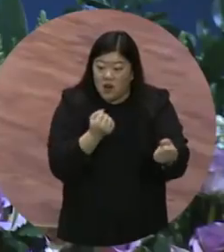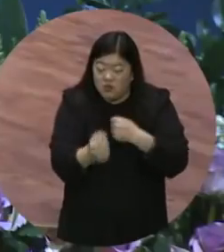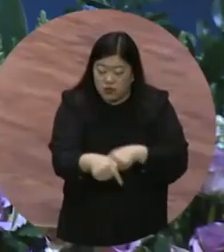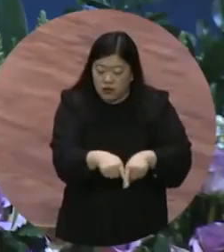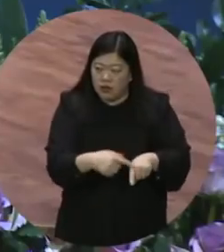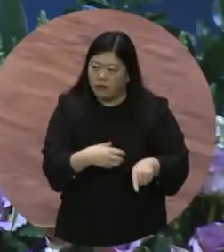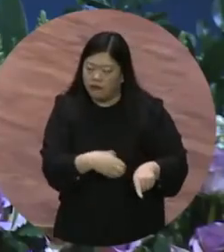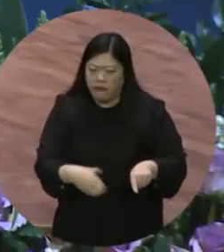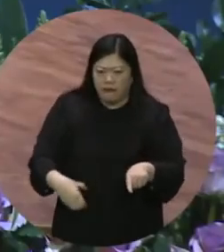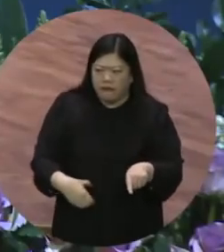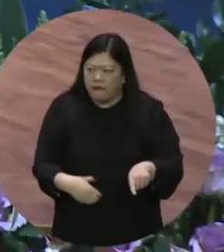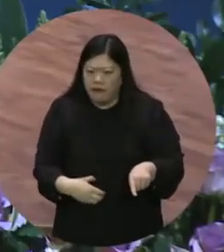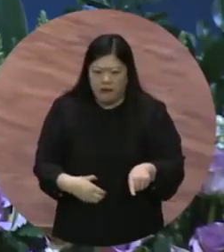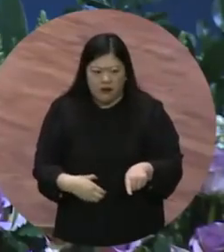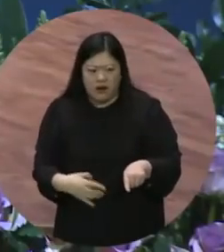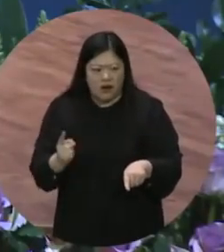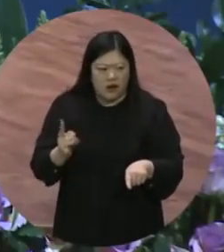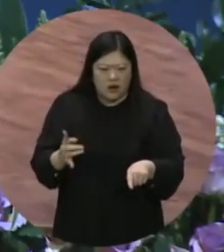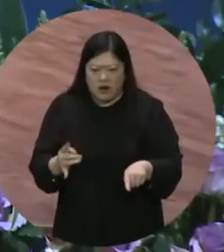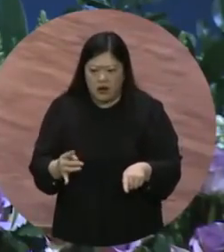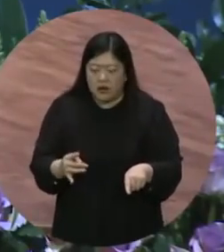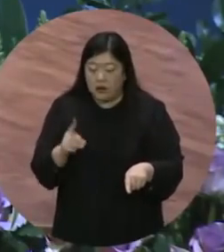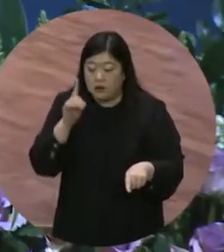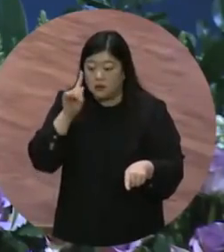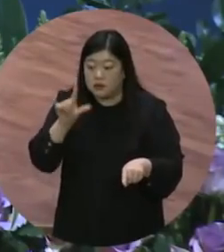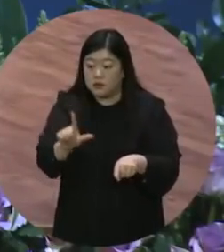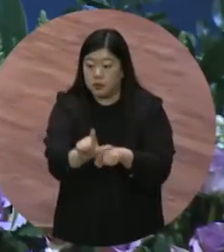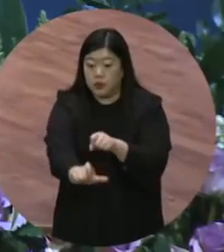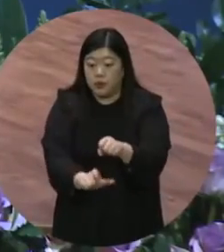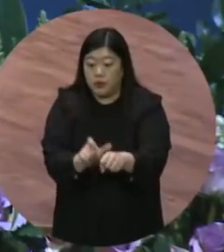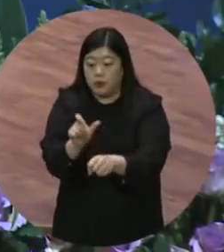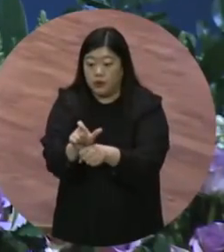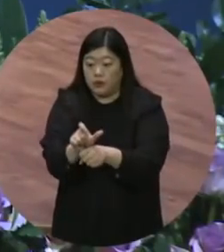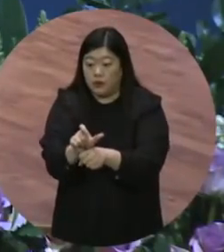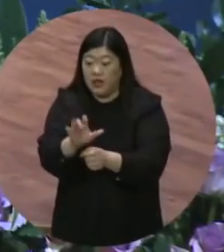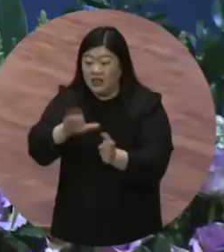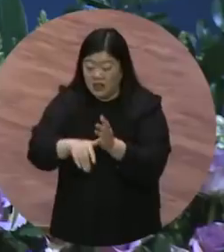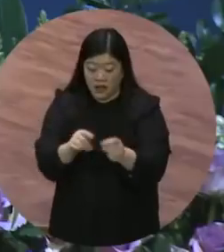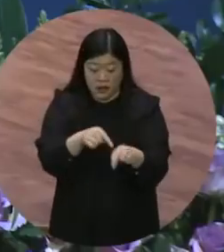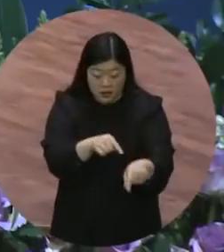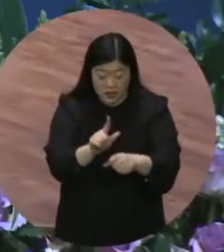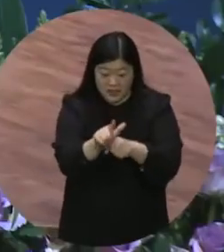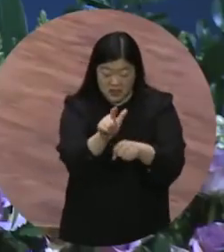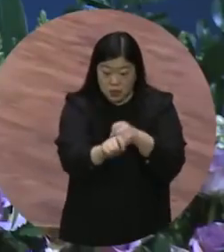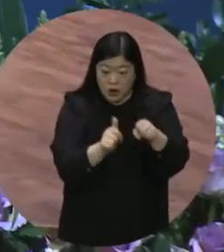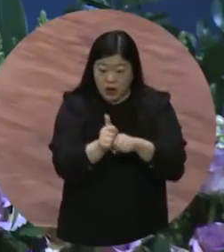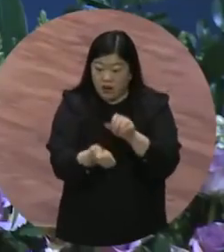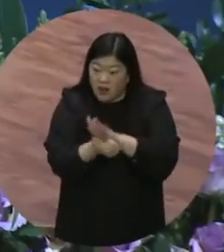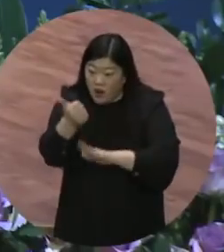됐어요. 15년 동안에 어떤 창조적인 일도 없습니다. 어떤 열매도 없어요.